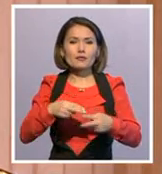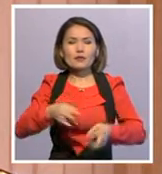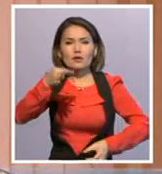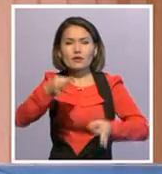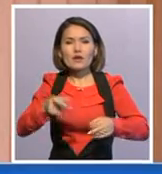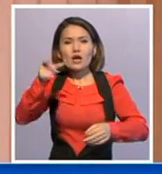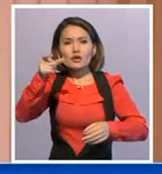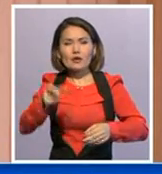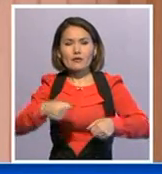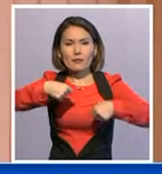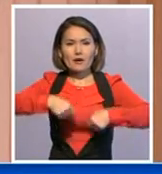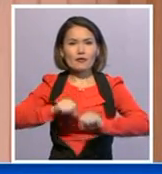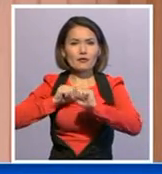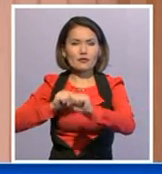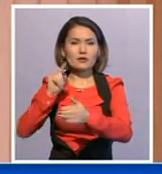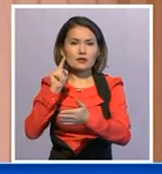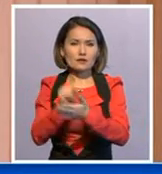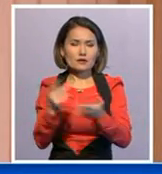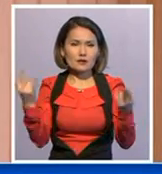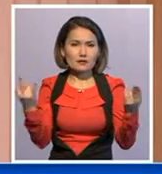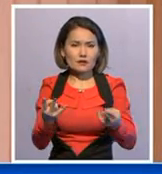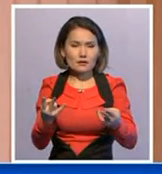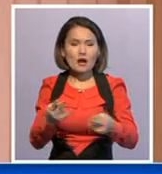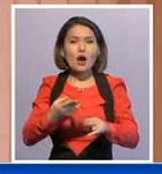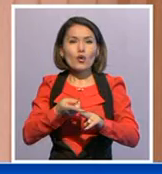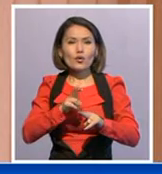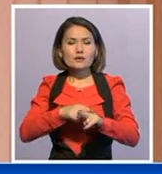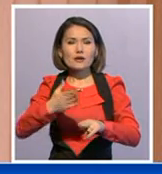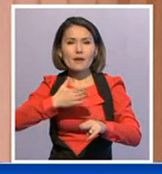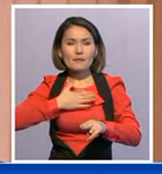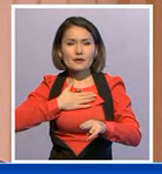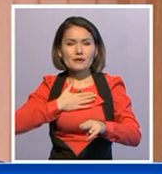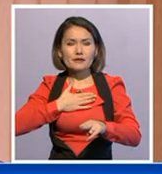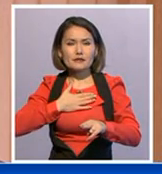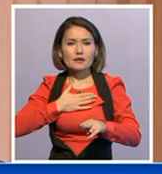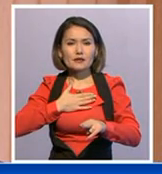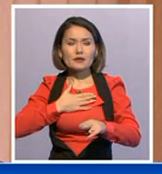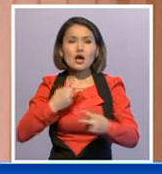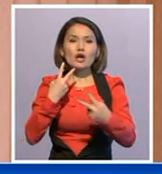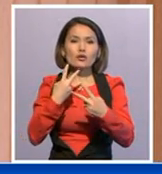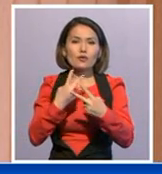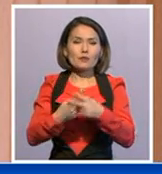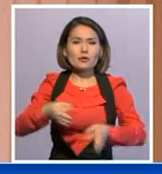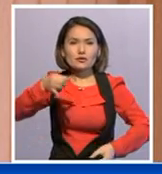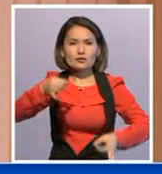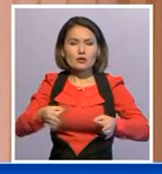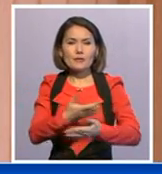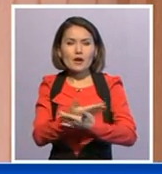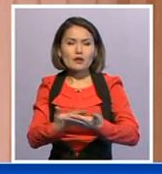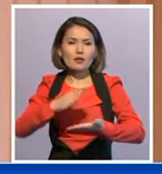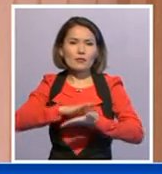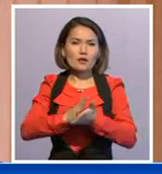құқықтық заңнамалары әзірленуде. Бүгінгі күні қылмыстық атқару жүйесінде реформалар жүргізілуде. Және де